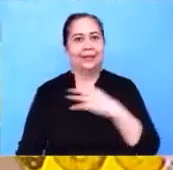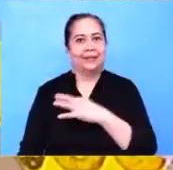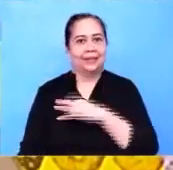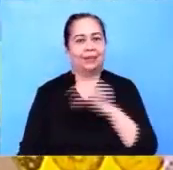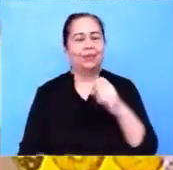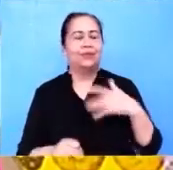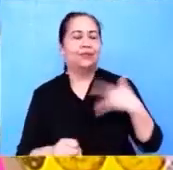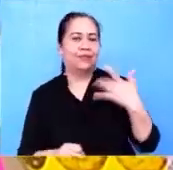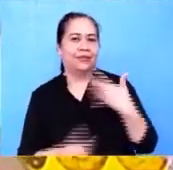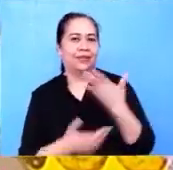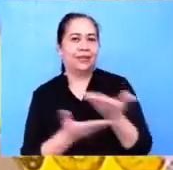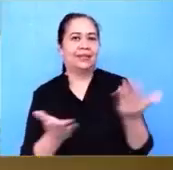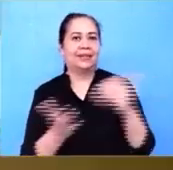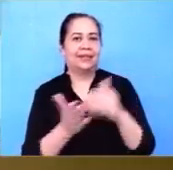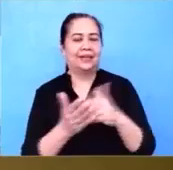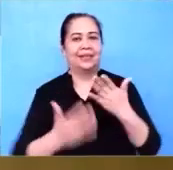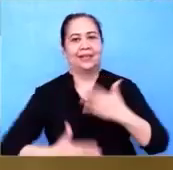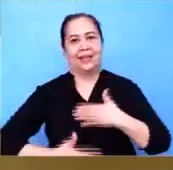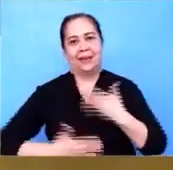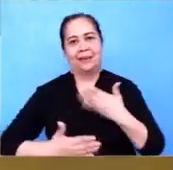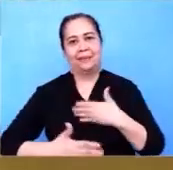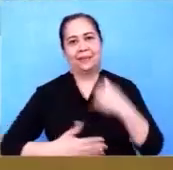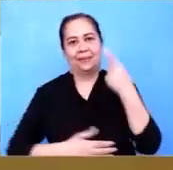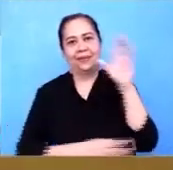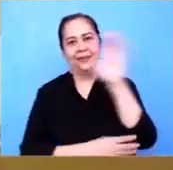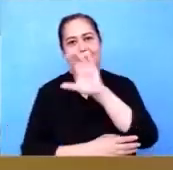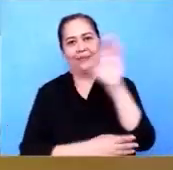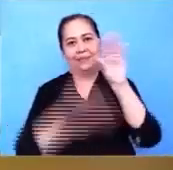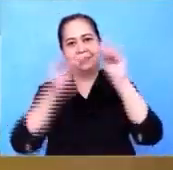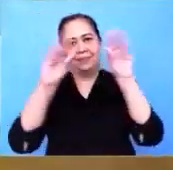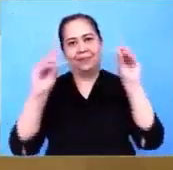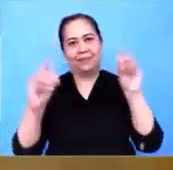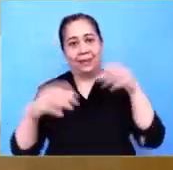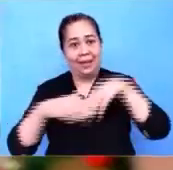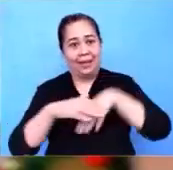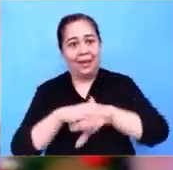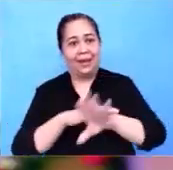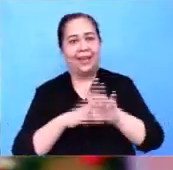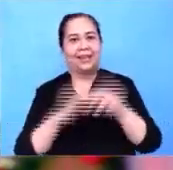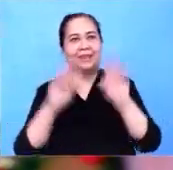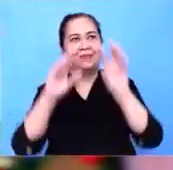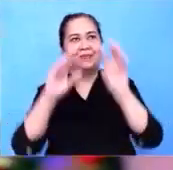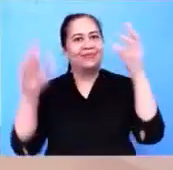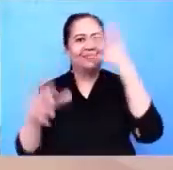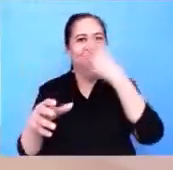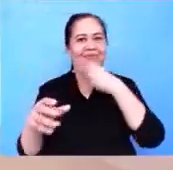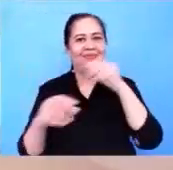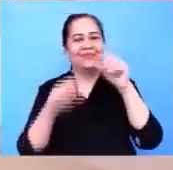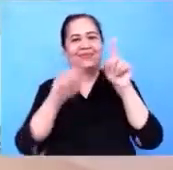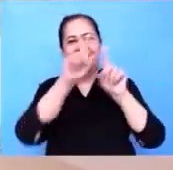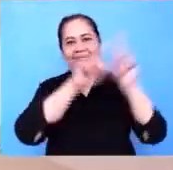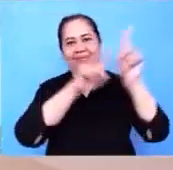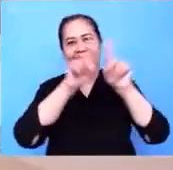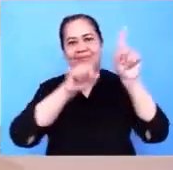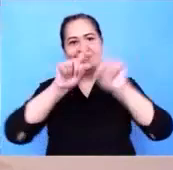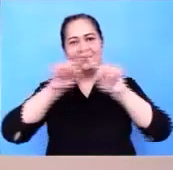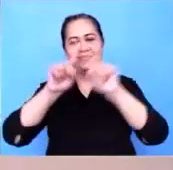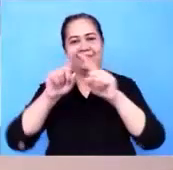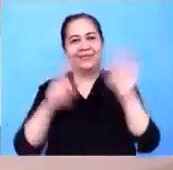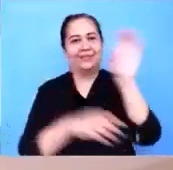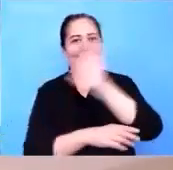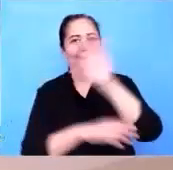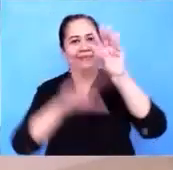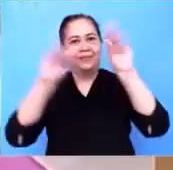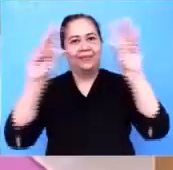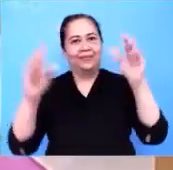ulit ang saya ng Pasko. Pagpasok sa entrance, kumukutikutitap na parol at iba pang Christmas decor ang bubungad sa